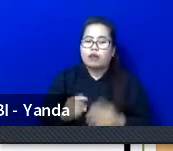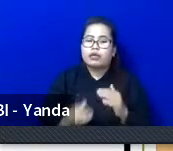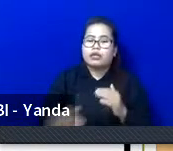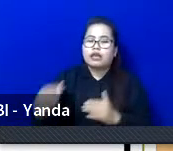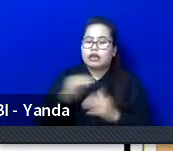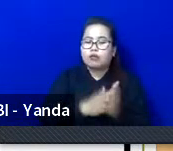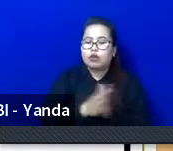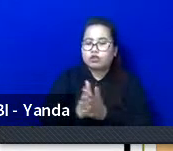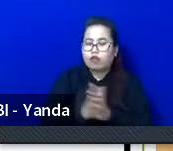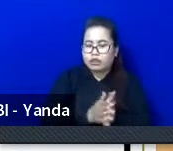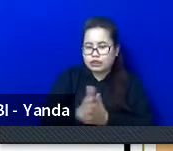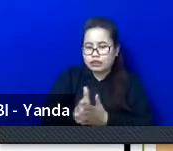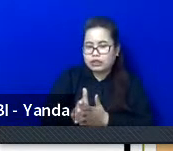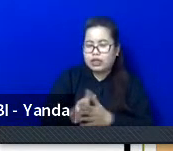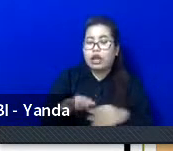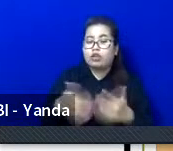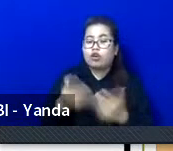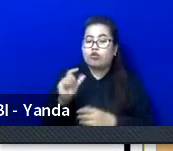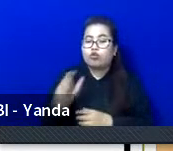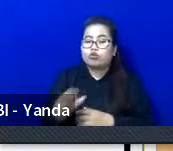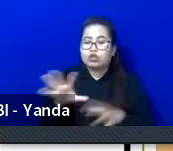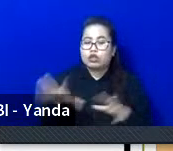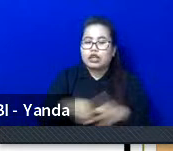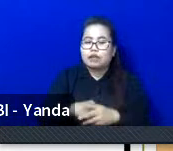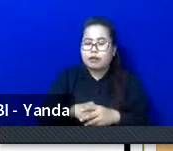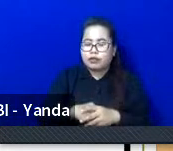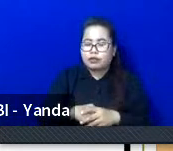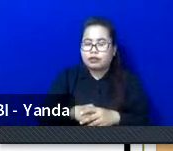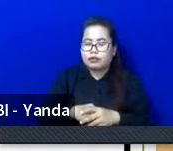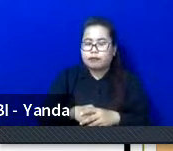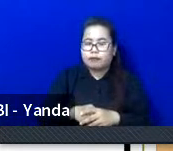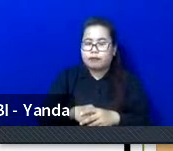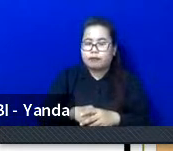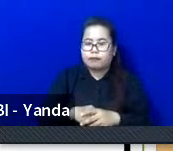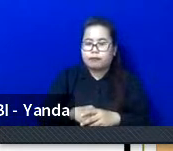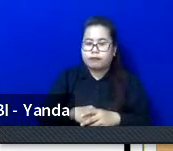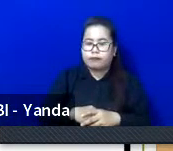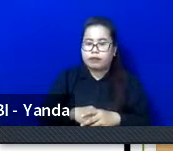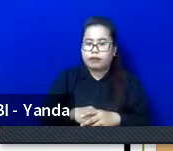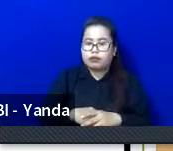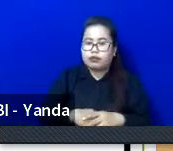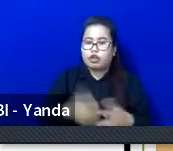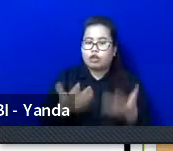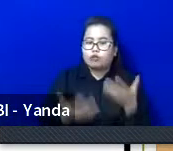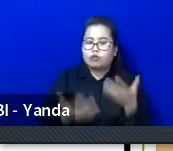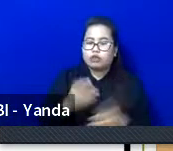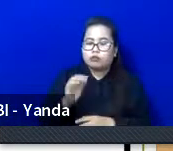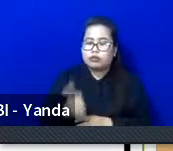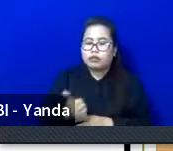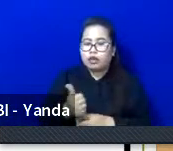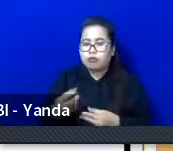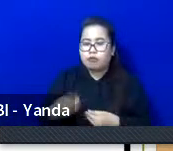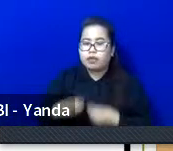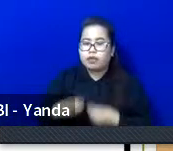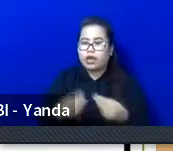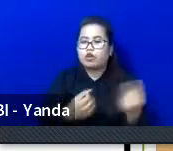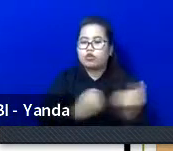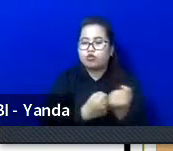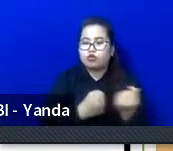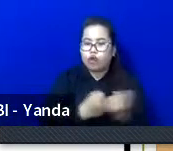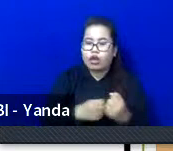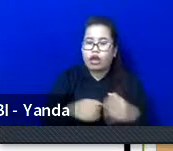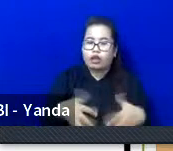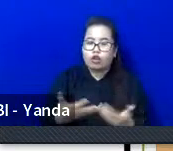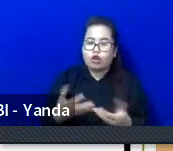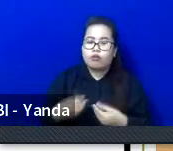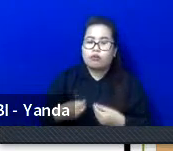mereka untuk terlibat, ya, terlibat dalam memberikan dukungan,